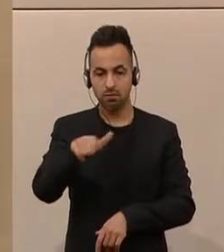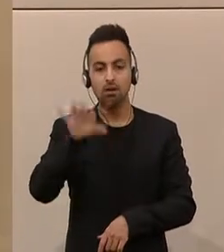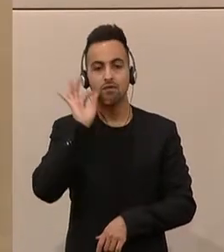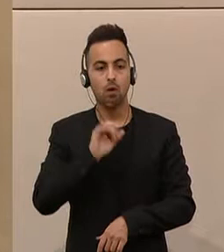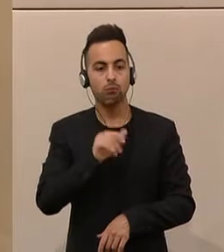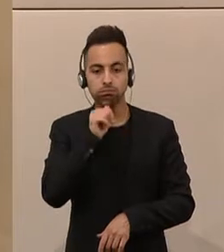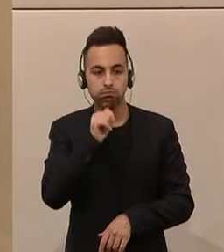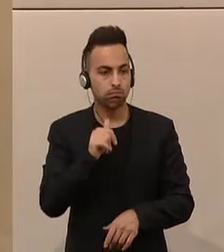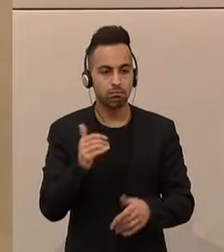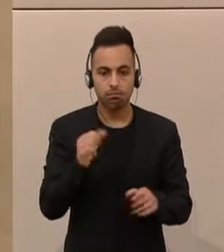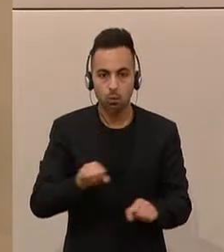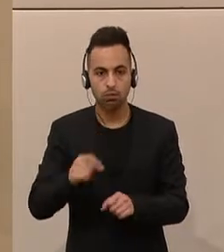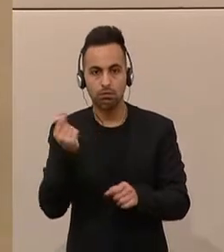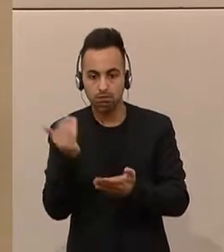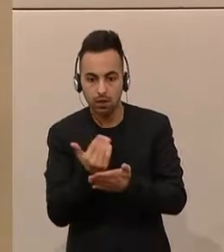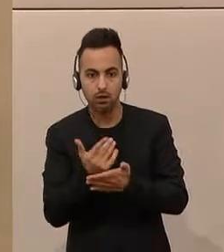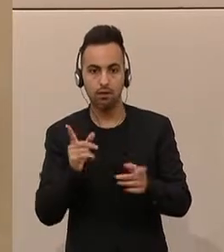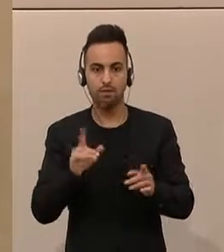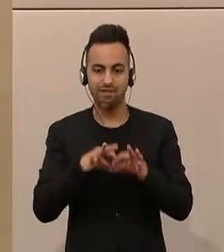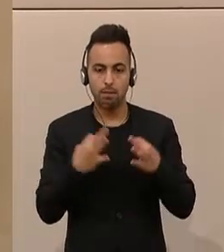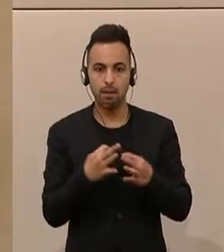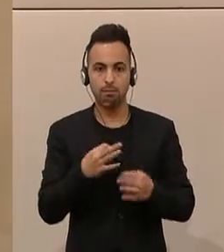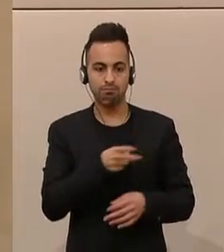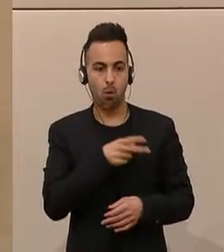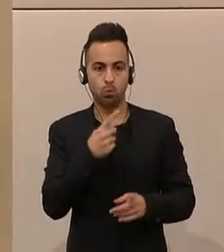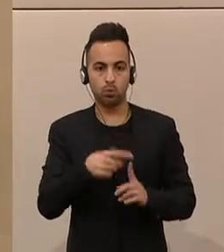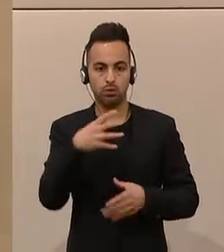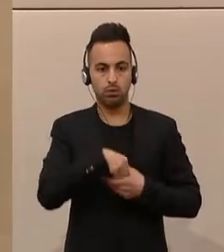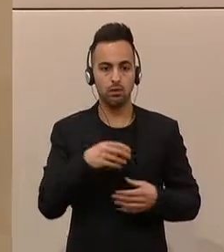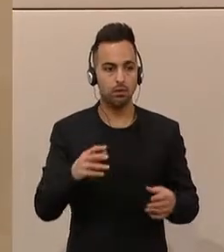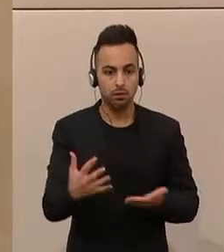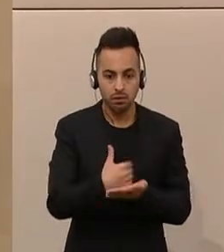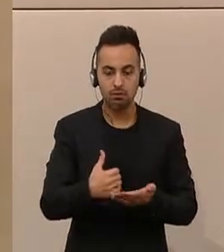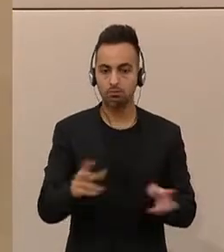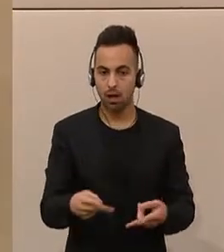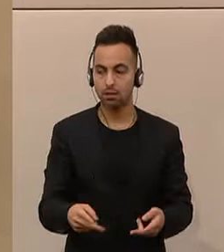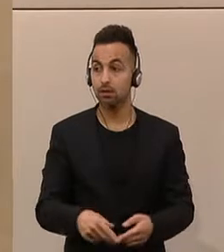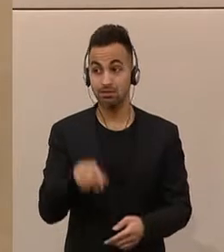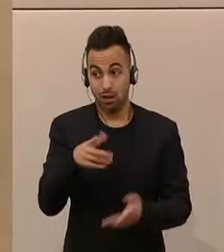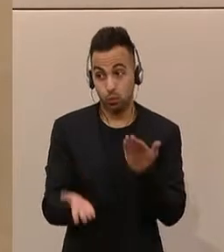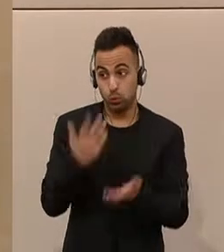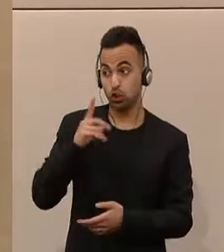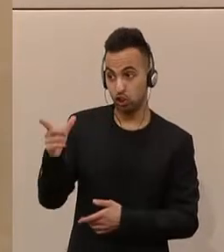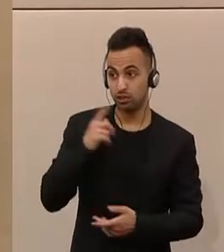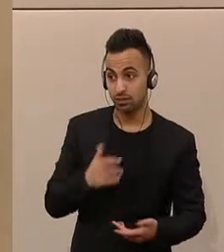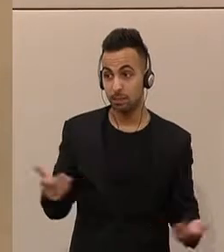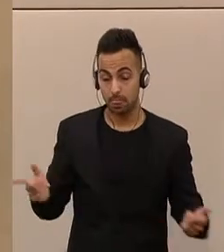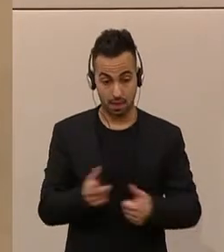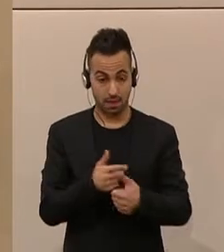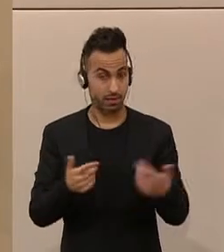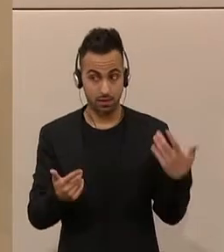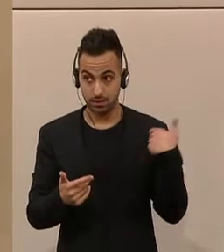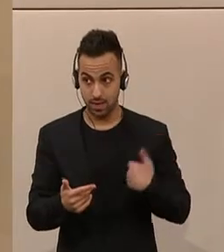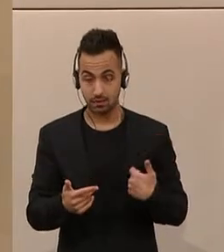wirklich hier sozusagen so viel zu verdienen, dass sie den Familienbonus in voller Höhe ausschöpfen können. Und das ist der Unterschied, was uns trennt. Zum einen mal das